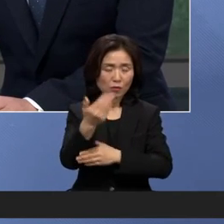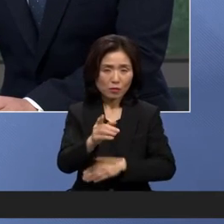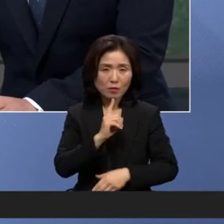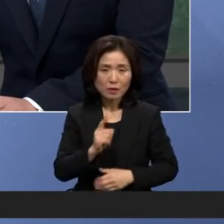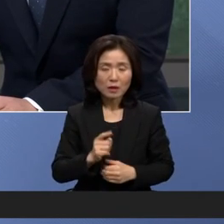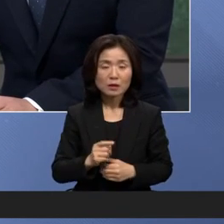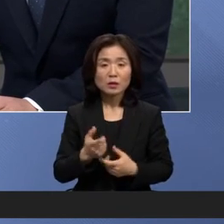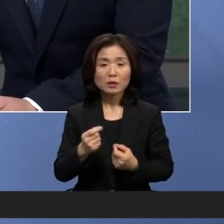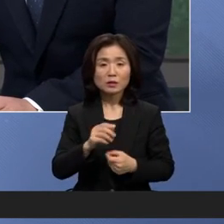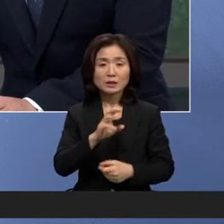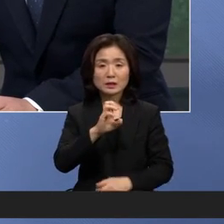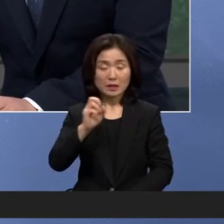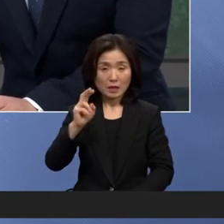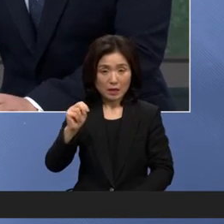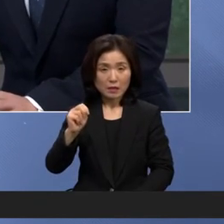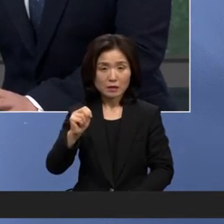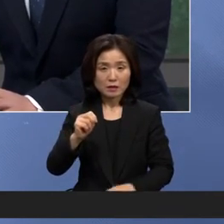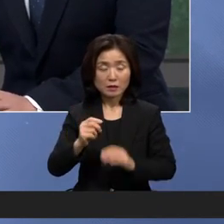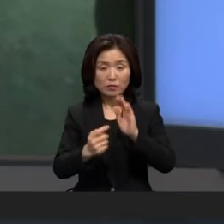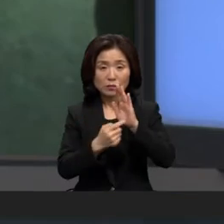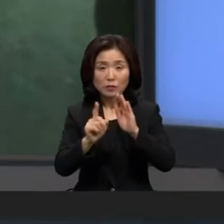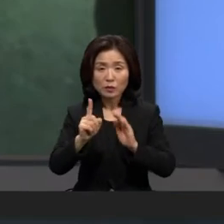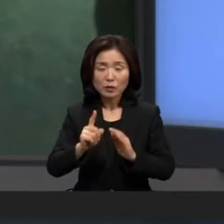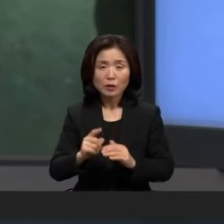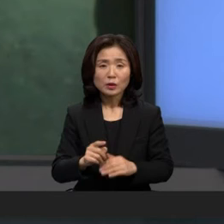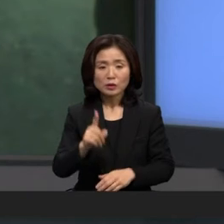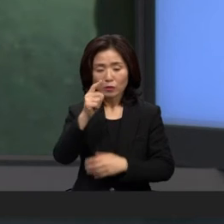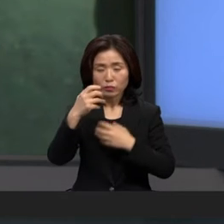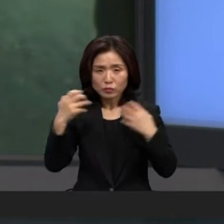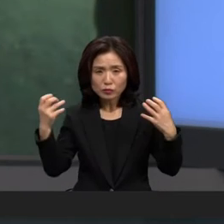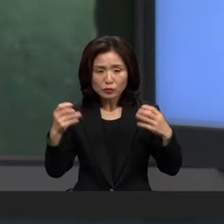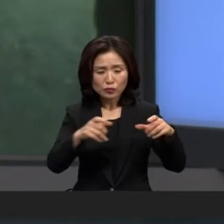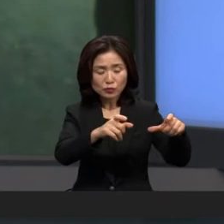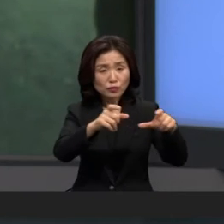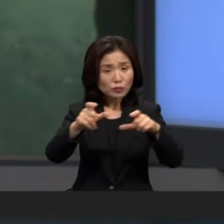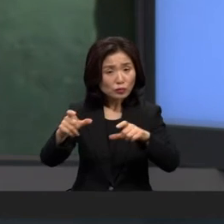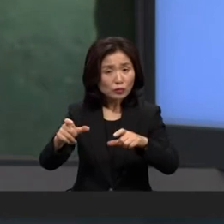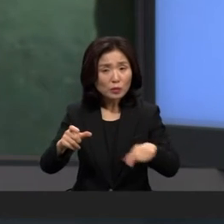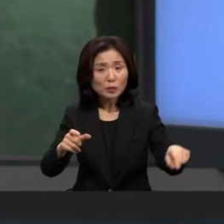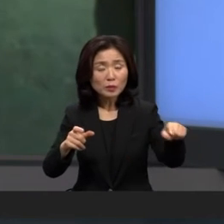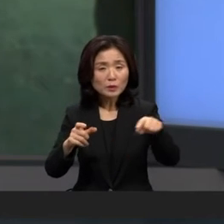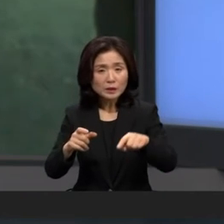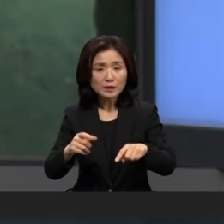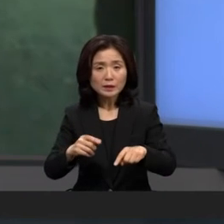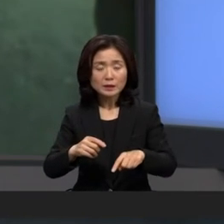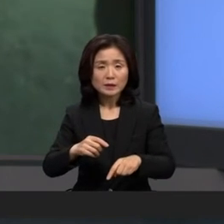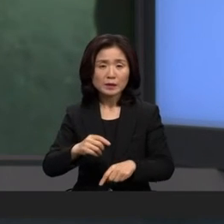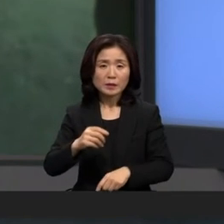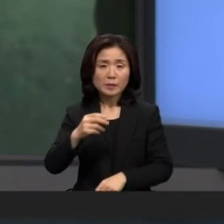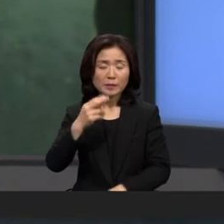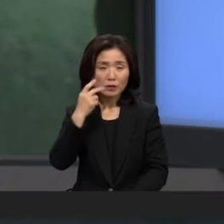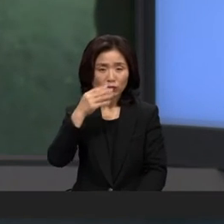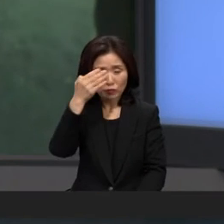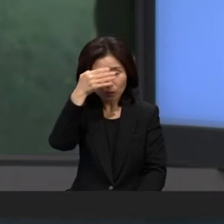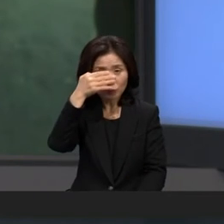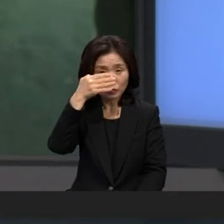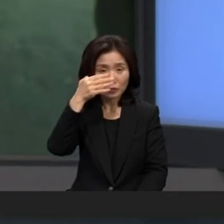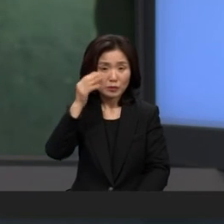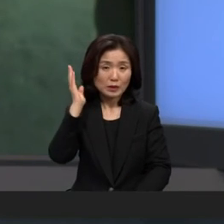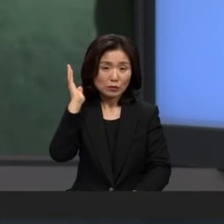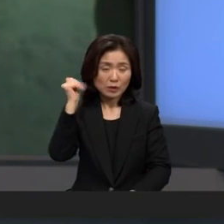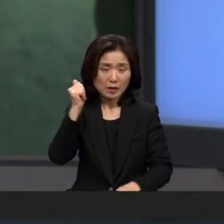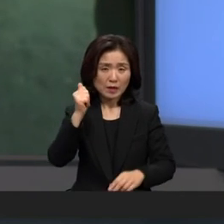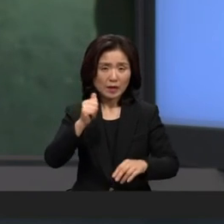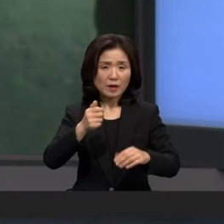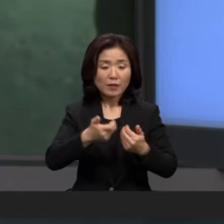cnn 은 연방 정부와 몇몇 주 사이의 충돌은 트럼프 전 대통령이 100 백악관을 떠난 뒤에도 과학과